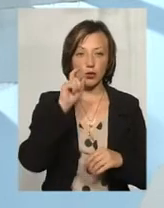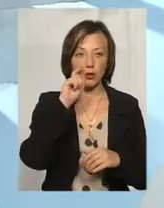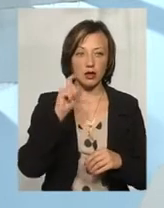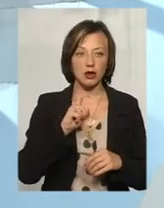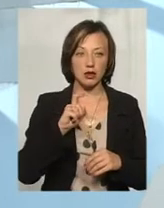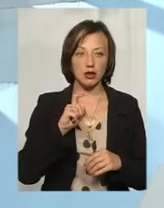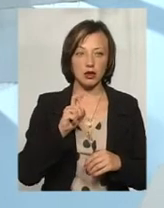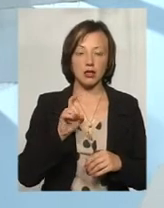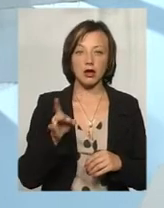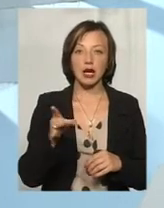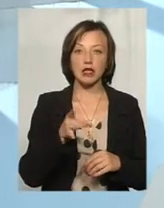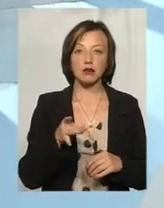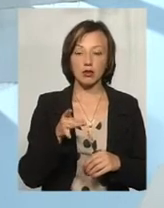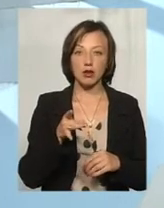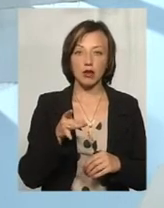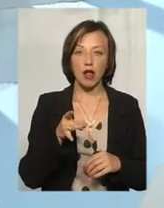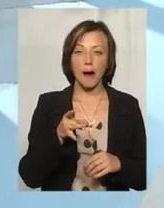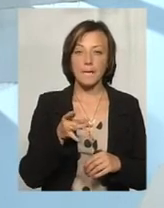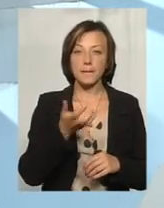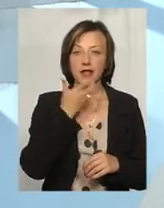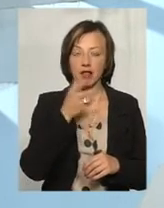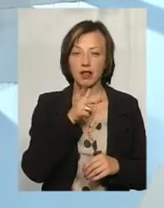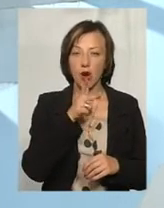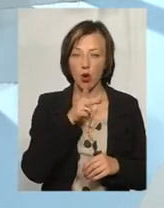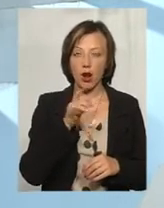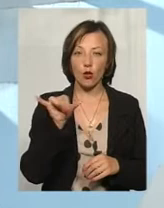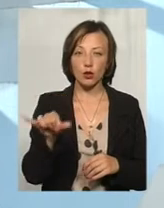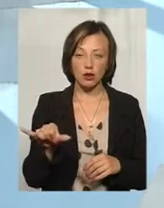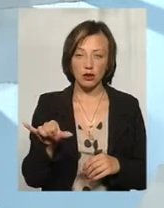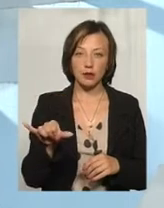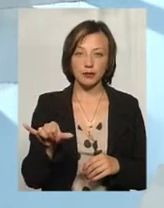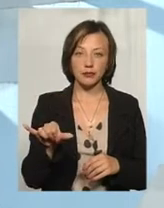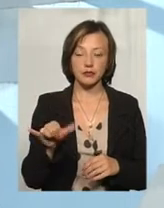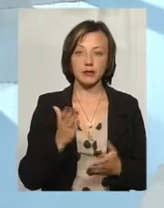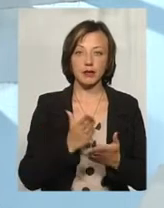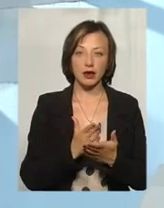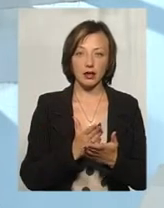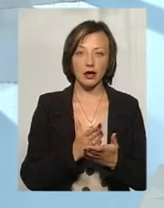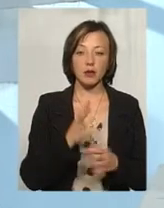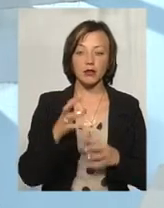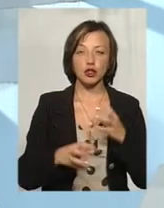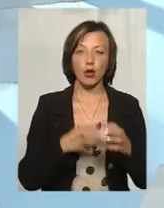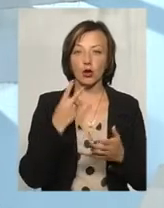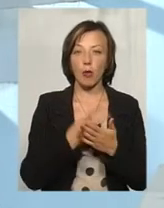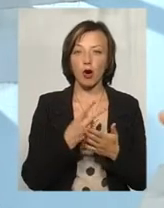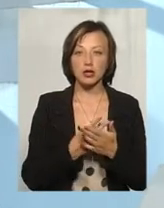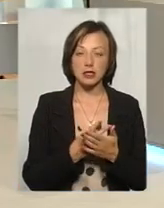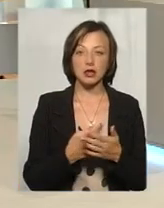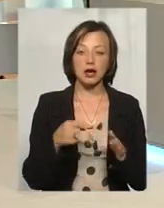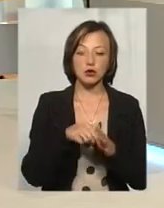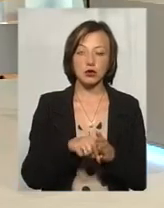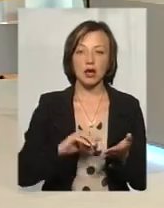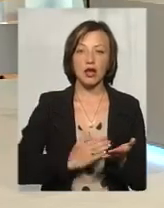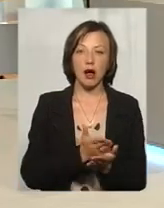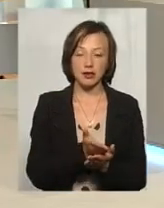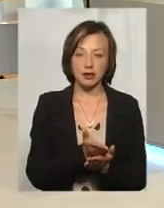в Республіці Південна Корея, то у них є міжнародний показник, який характеризує